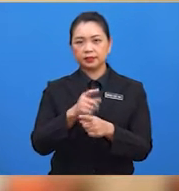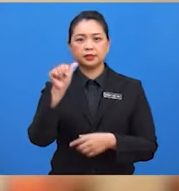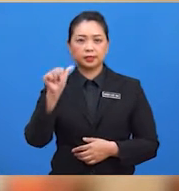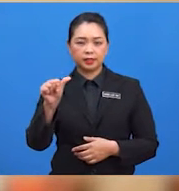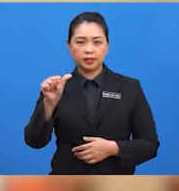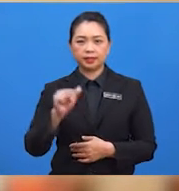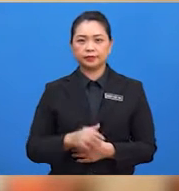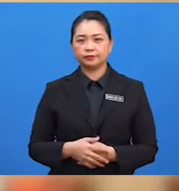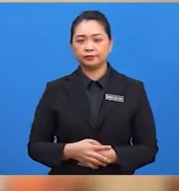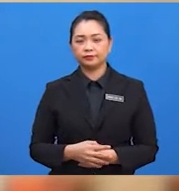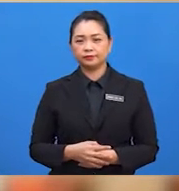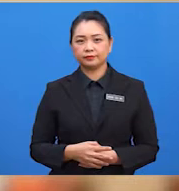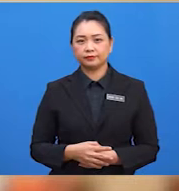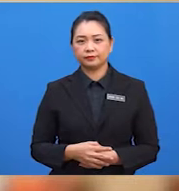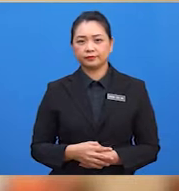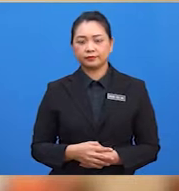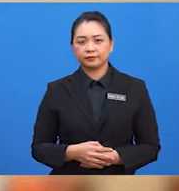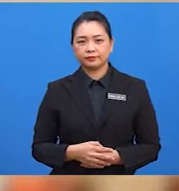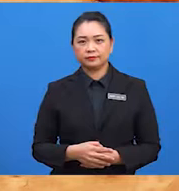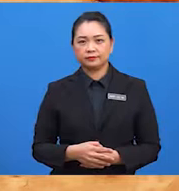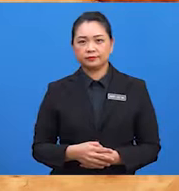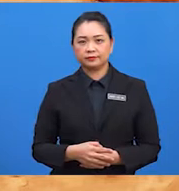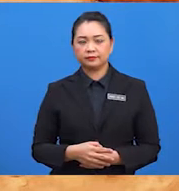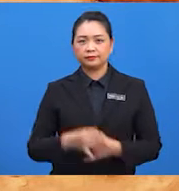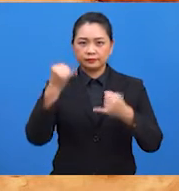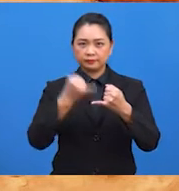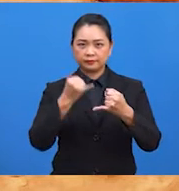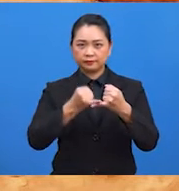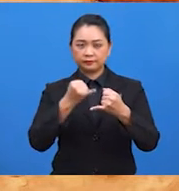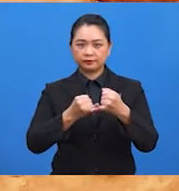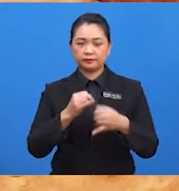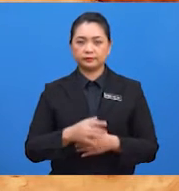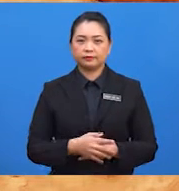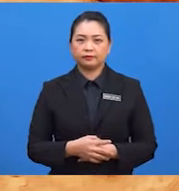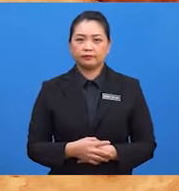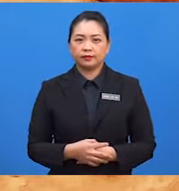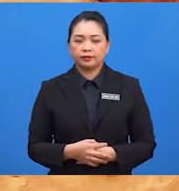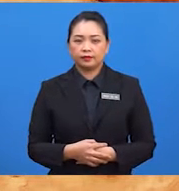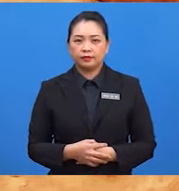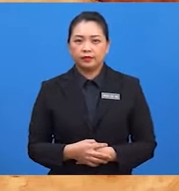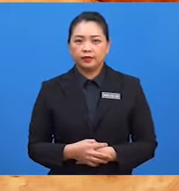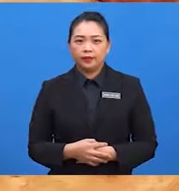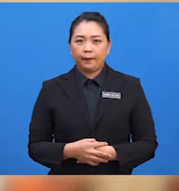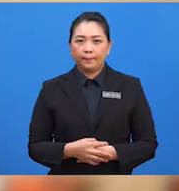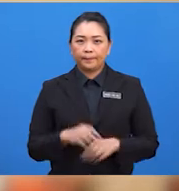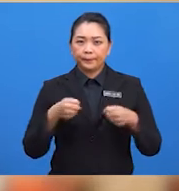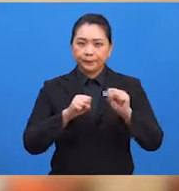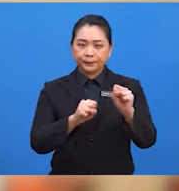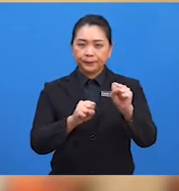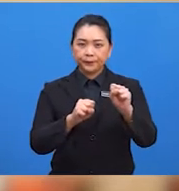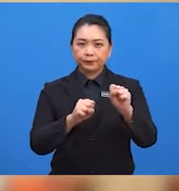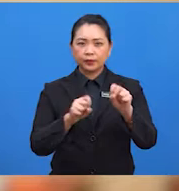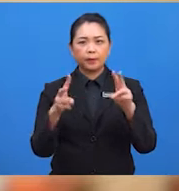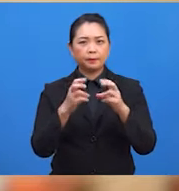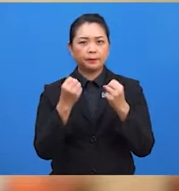Betul. A. Membuat tembikar dan membina kapal. Soalan terakhir bagi aktiviti pengukuhan ini ialah, Sungai